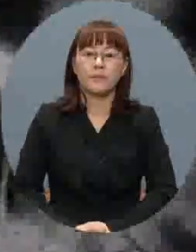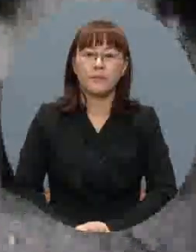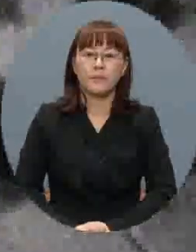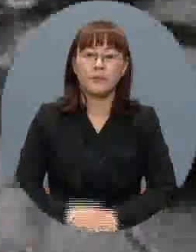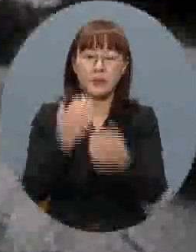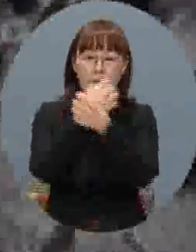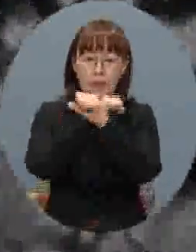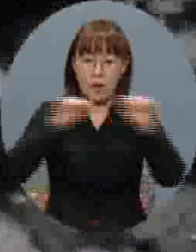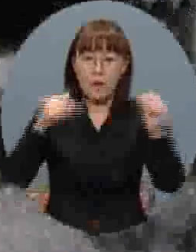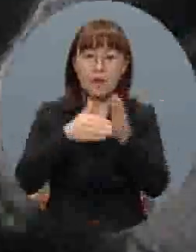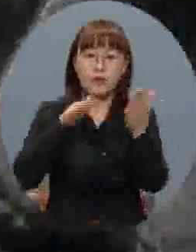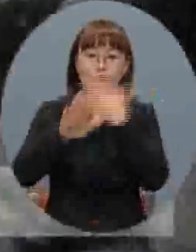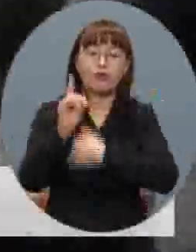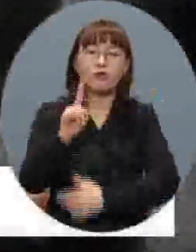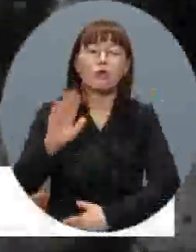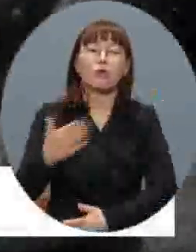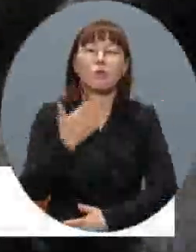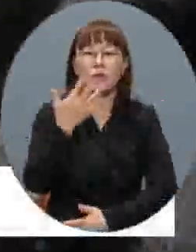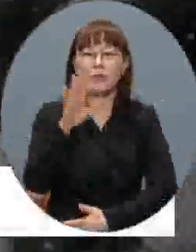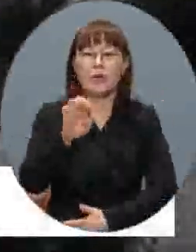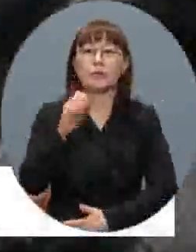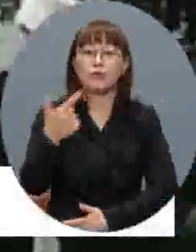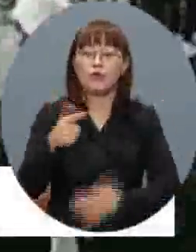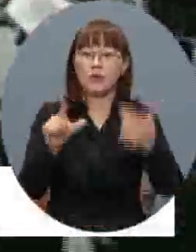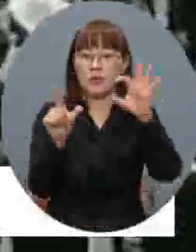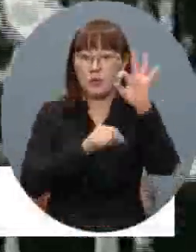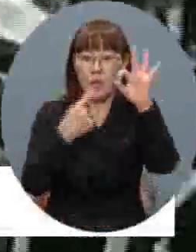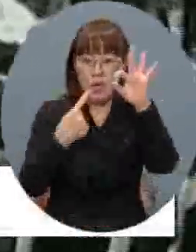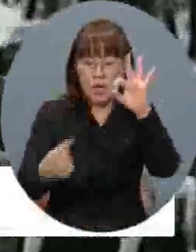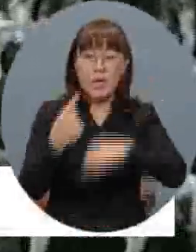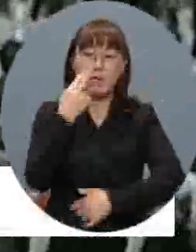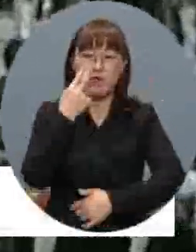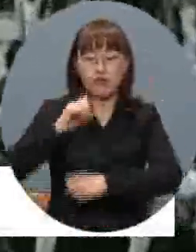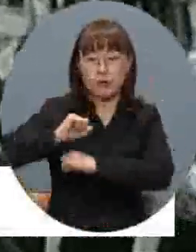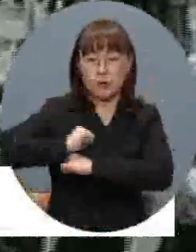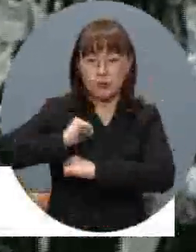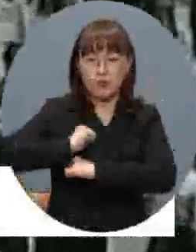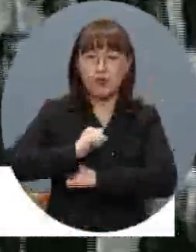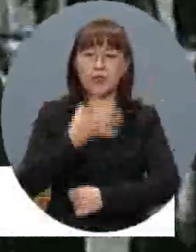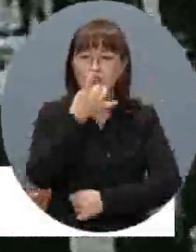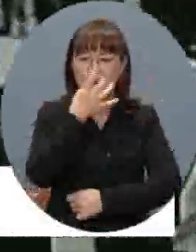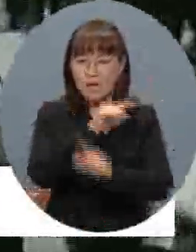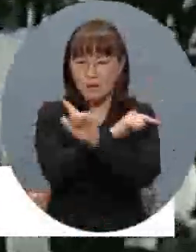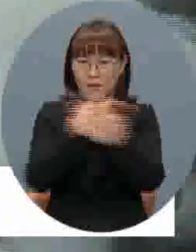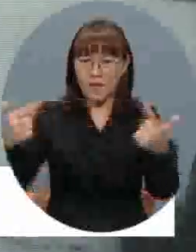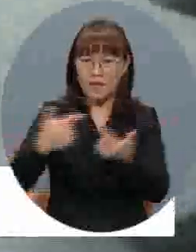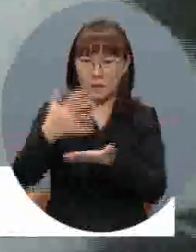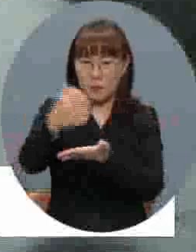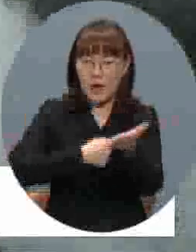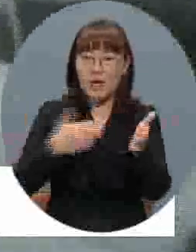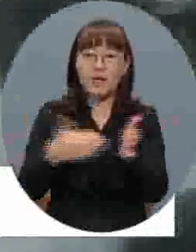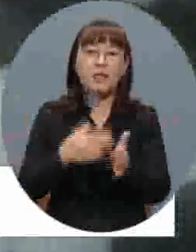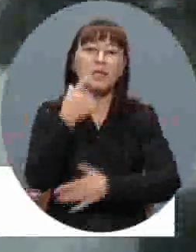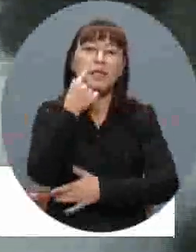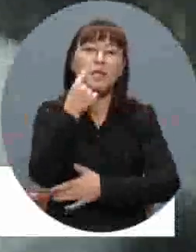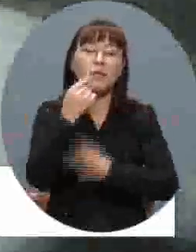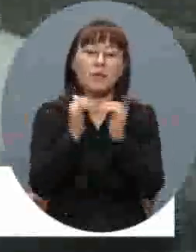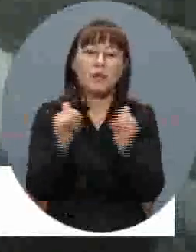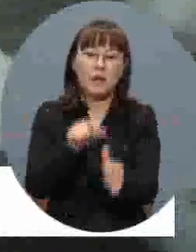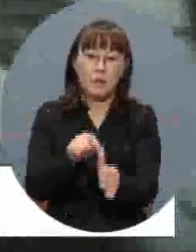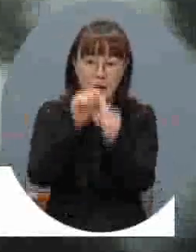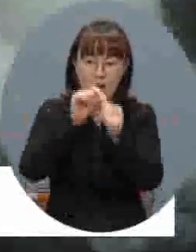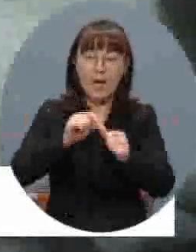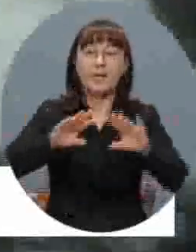해방 이듬해인 1946년 10월 1일, 미군정이 식량을 강제로 공출하고 친일 관리를 고용,